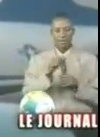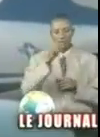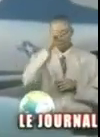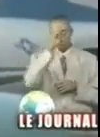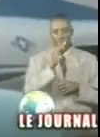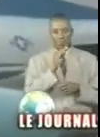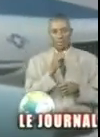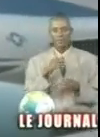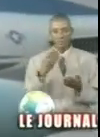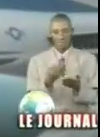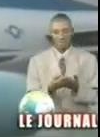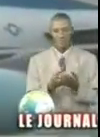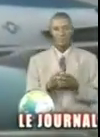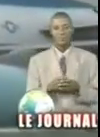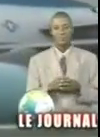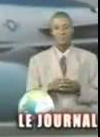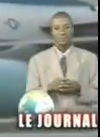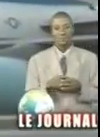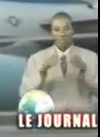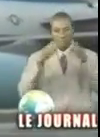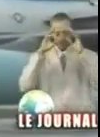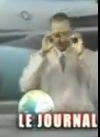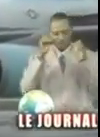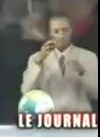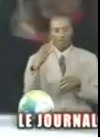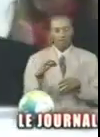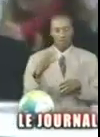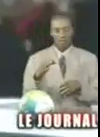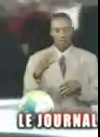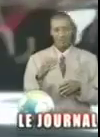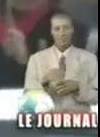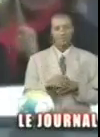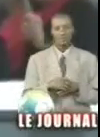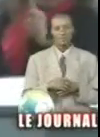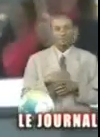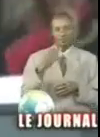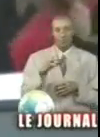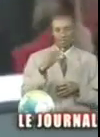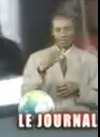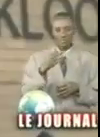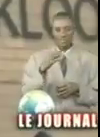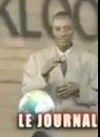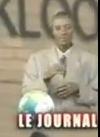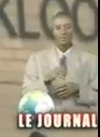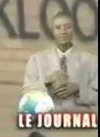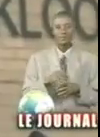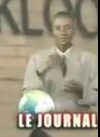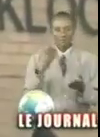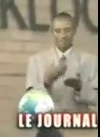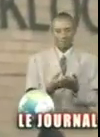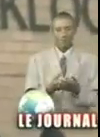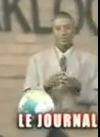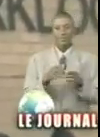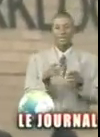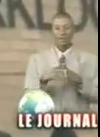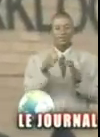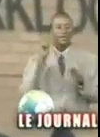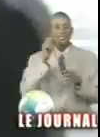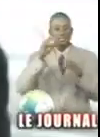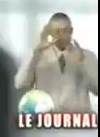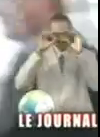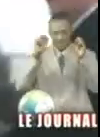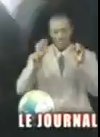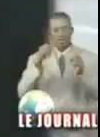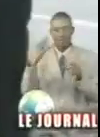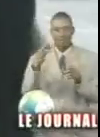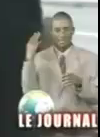États-Unis d'Amérique, le président de la France François Hollande, qui est arrivé avec l'ancien président Sarkozy, sont venus se joindre au